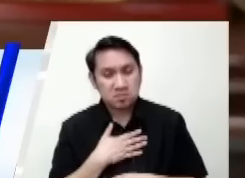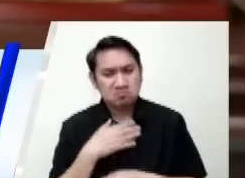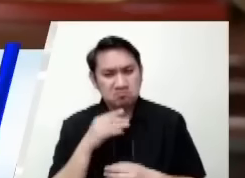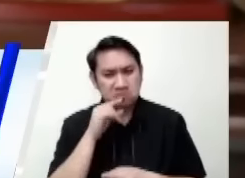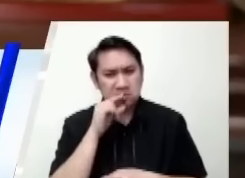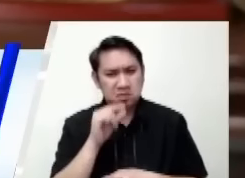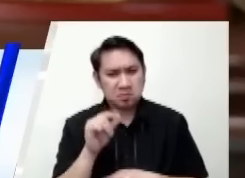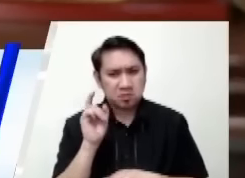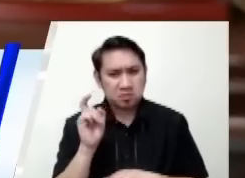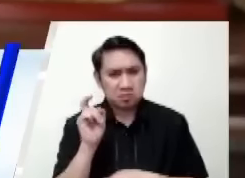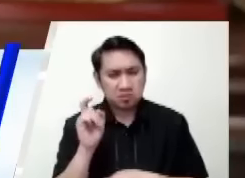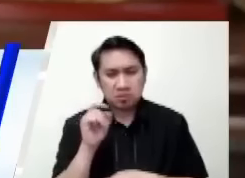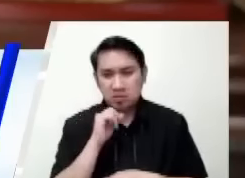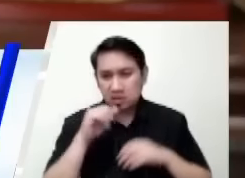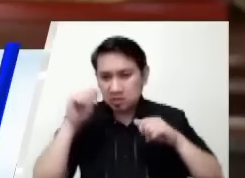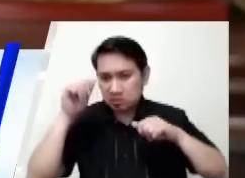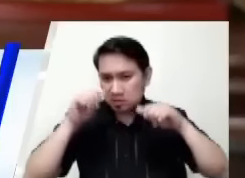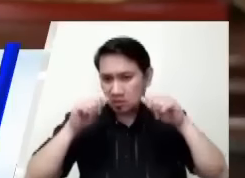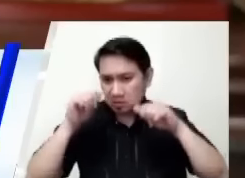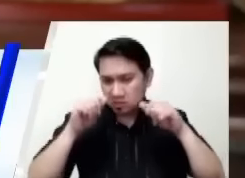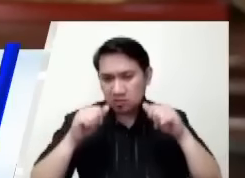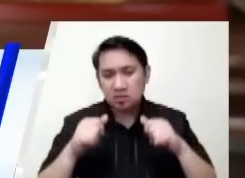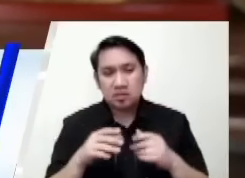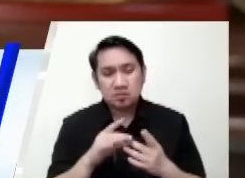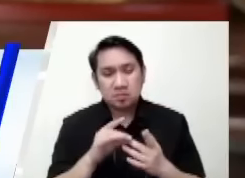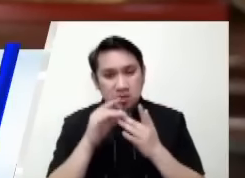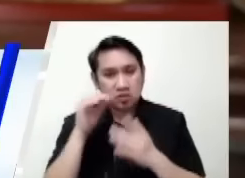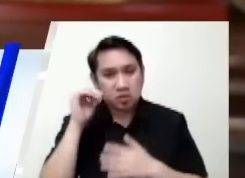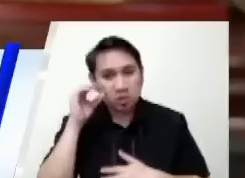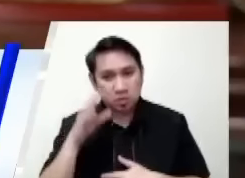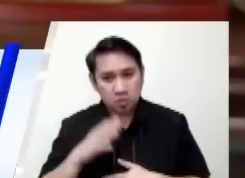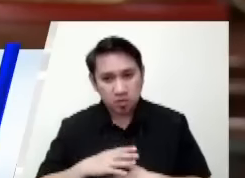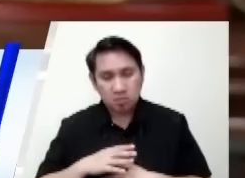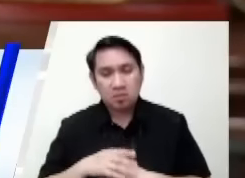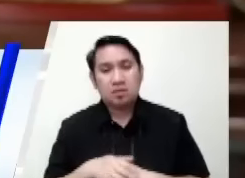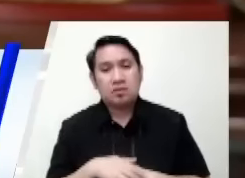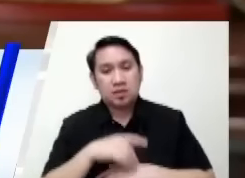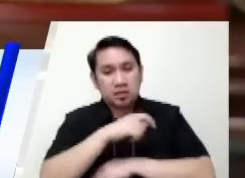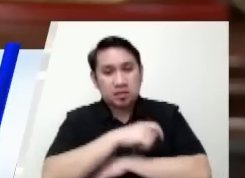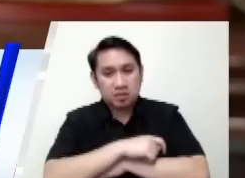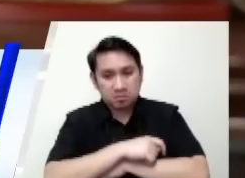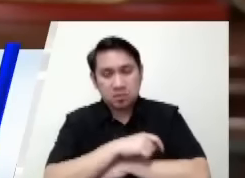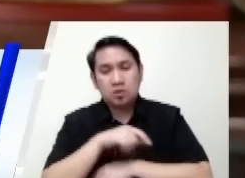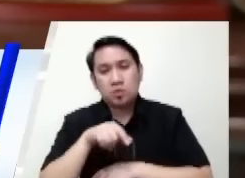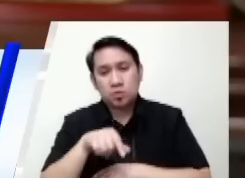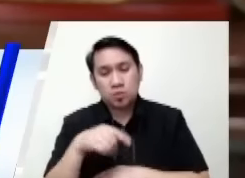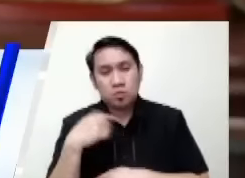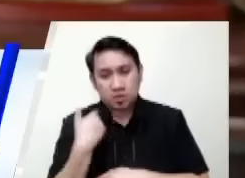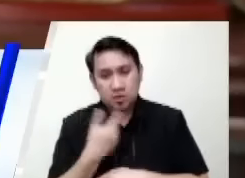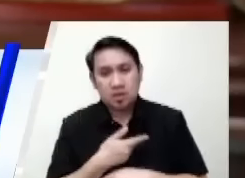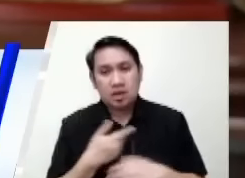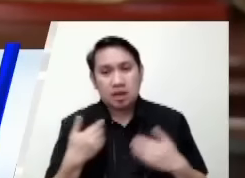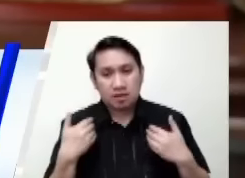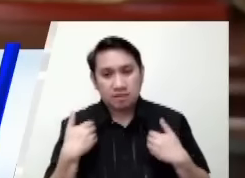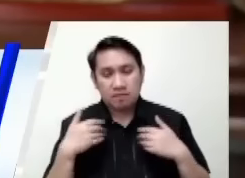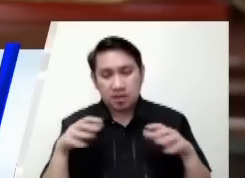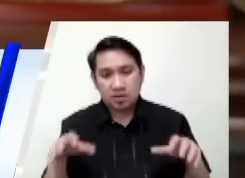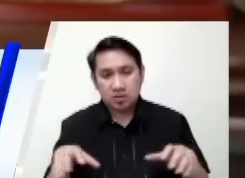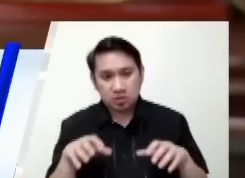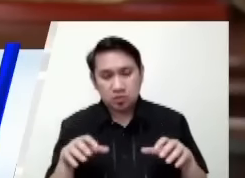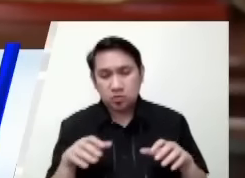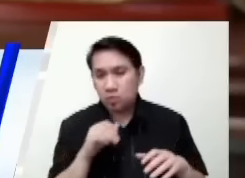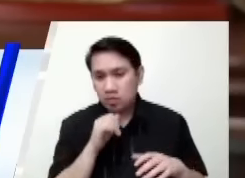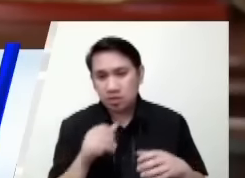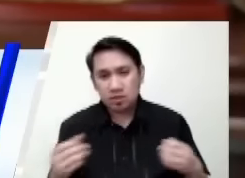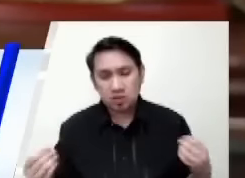himpilan, lalo na sa women's desk. So, a-action na natin agad yan. So, huwag nyo nga ikatakot yan. Ituro nyo ang